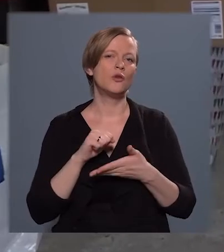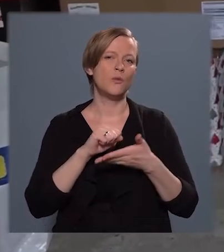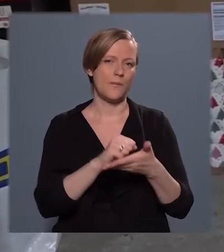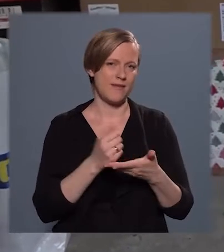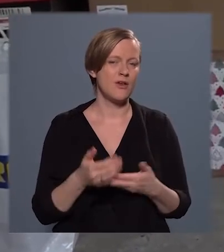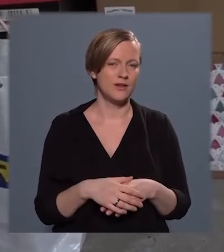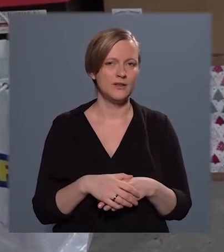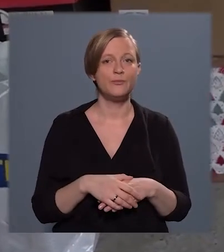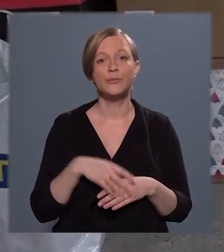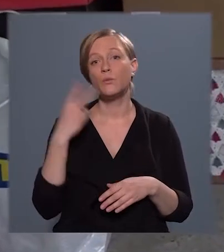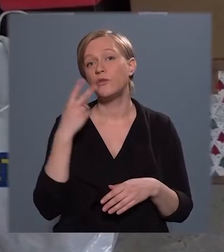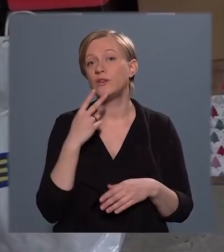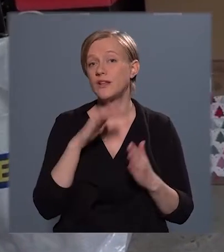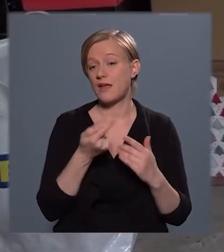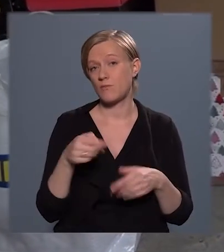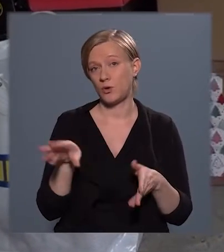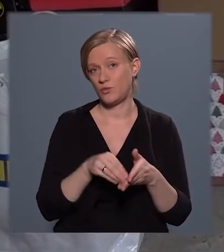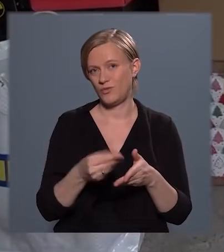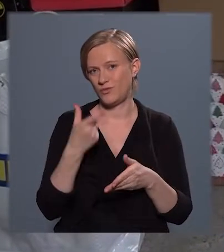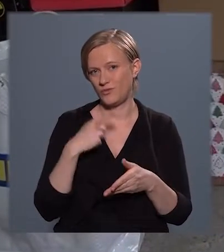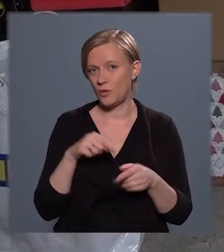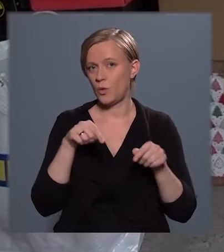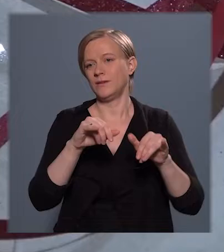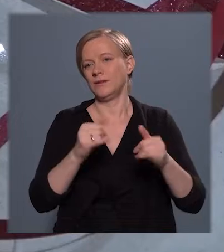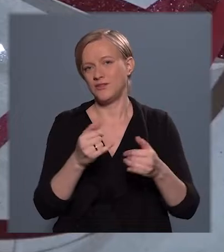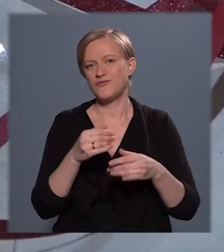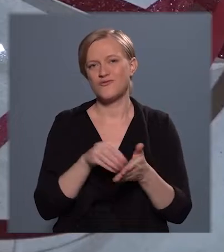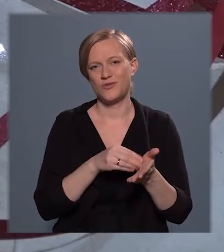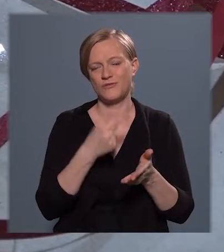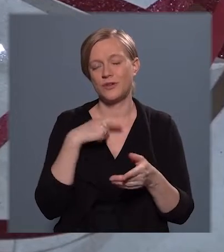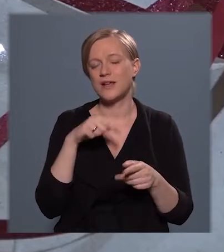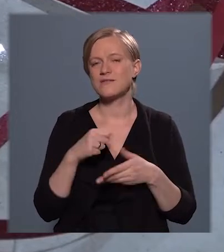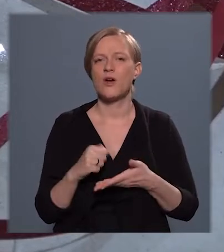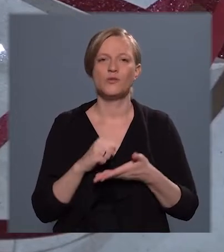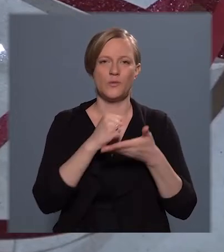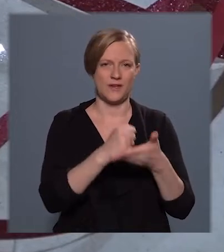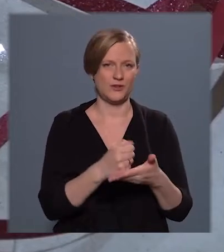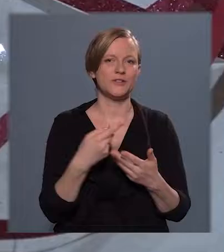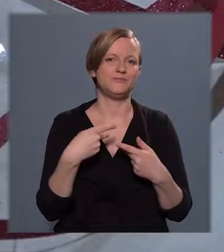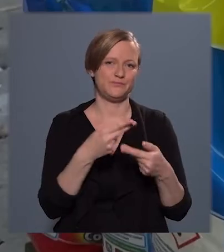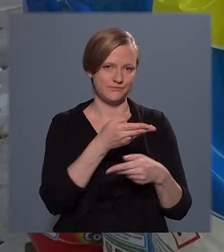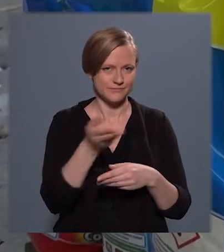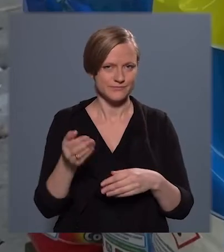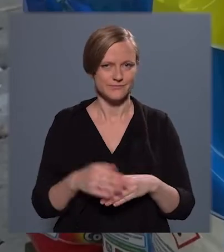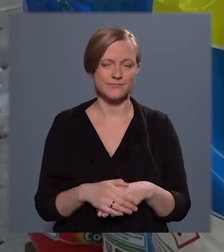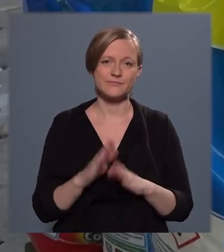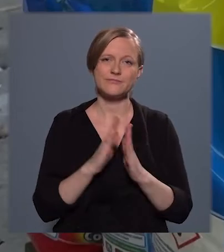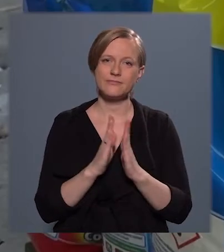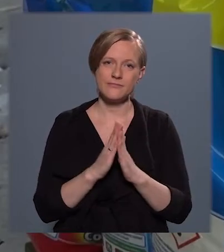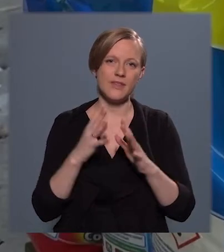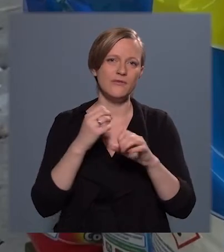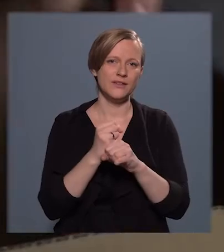a művelődési házban gyűjtöttük egyébként, vagy ott is gyűjtöttük, és ezeket az adományokat vittük ki. Ez egy egyházi